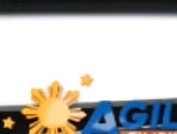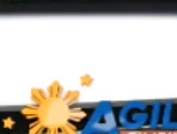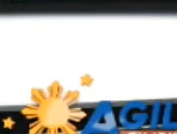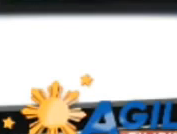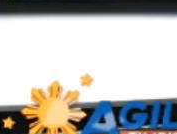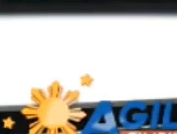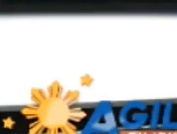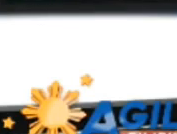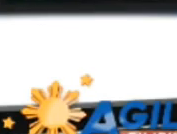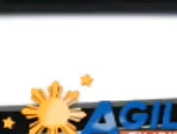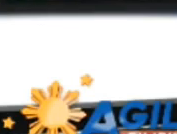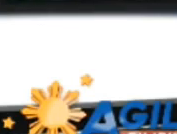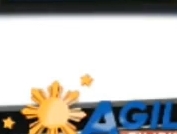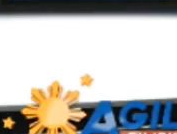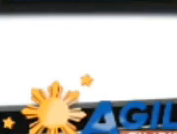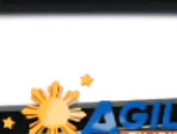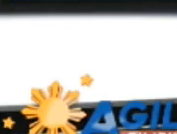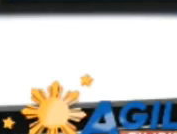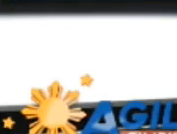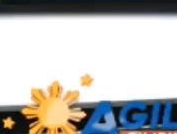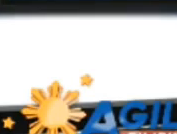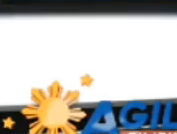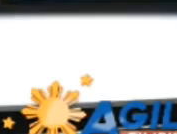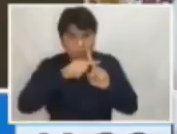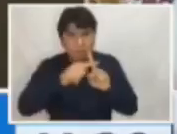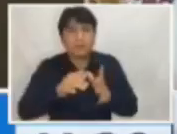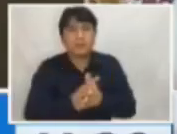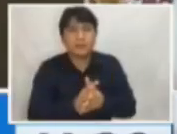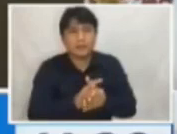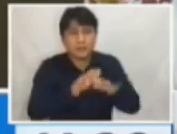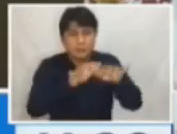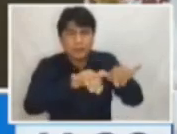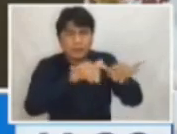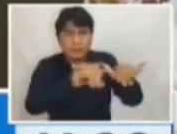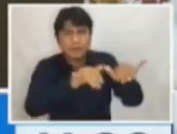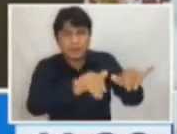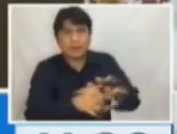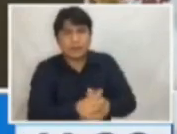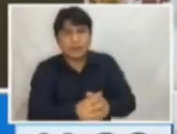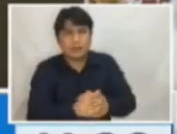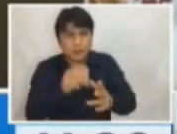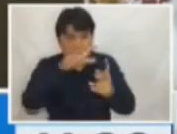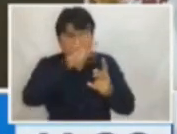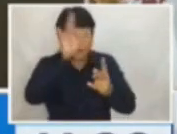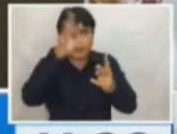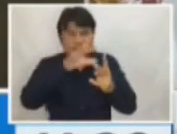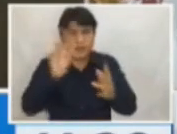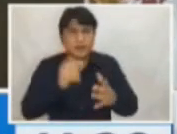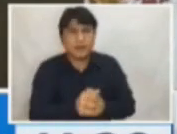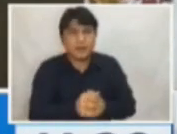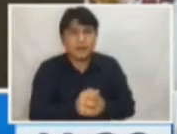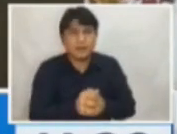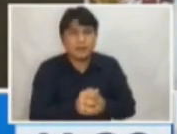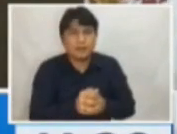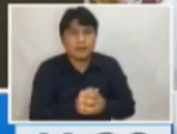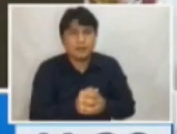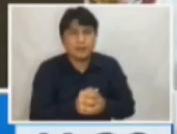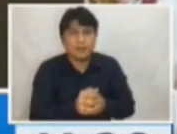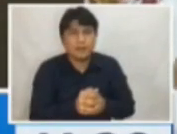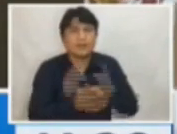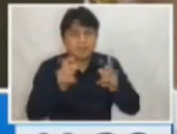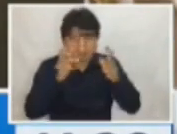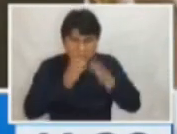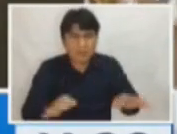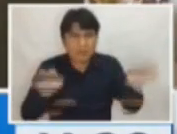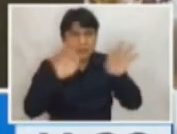o PCOO. Panoorin po natin ito. After May 16, ay pupunta naman tayo sa localized ECQ na. No? Pwede hindi